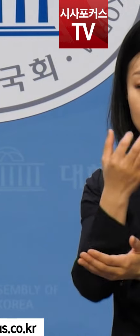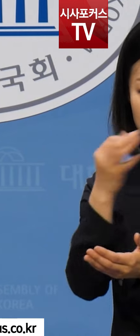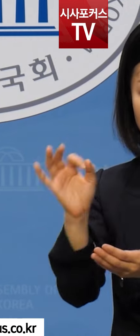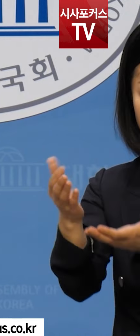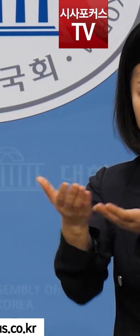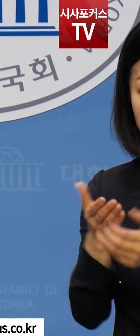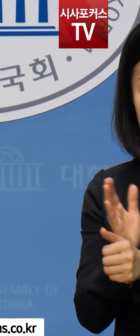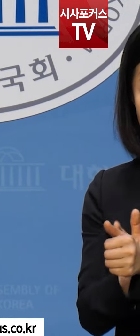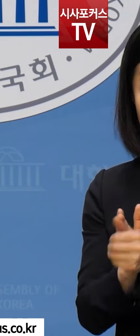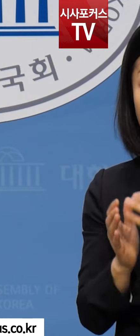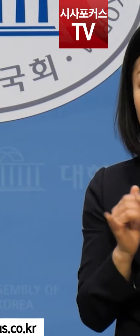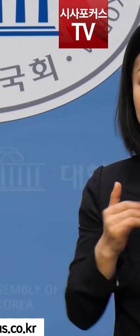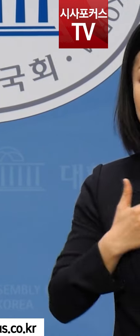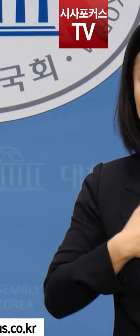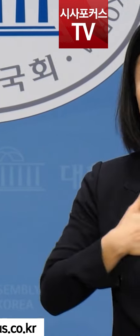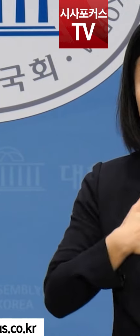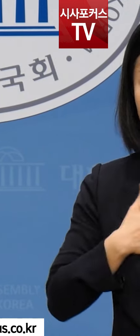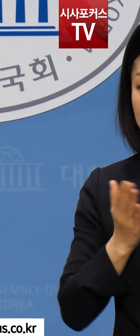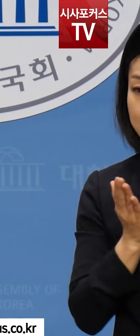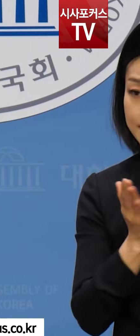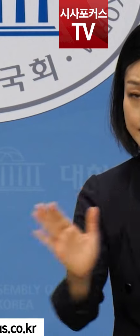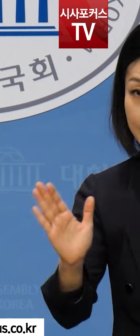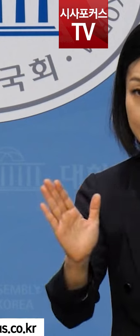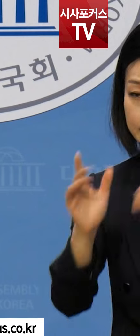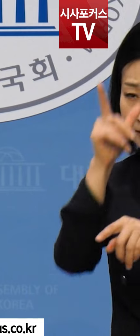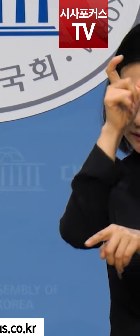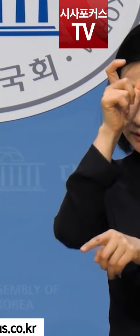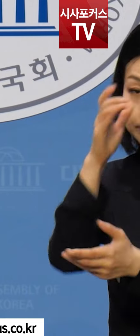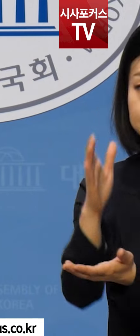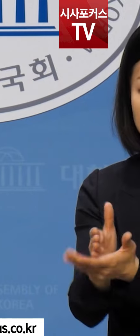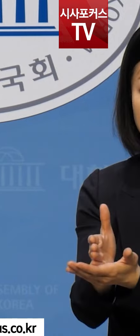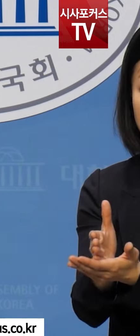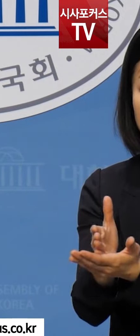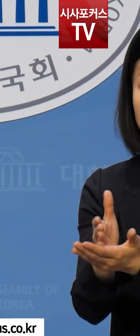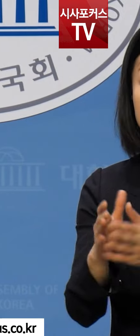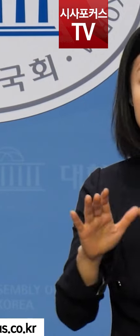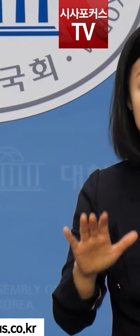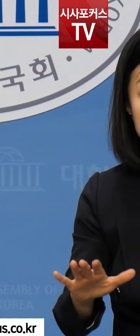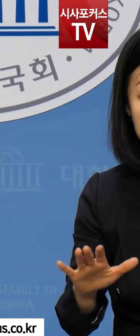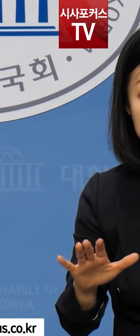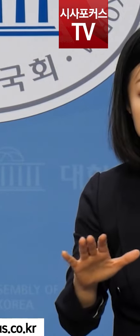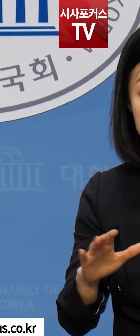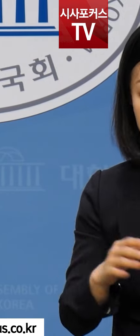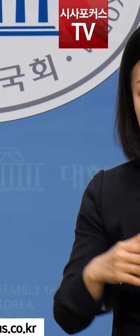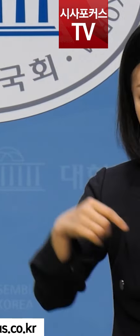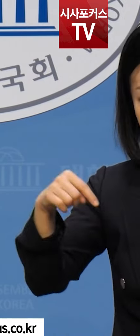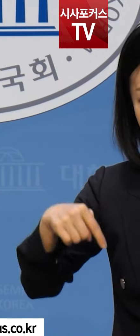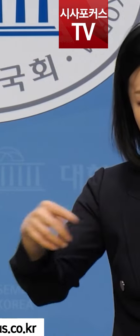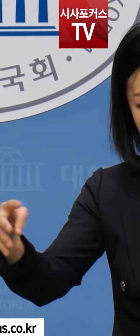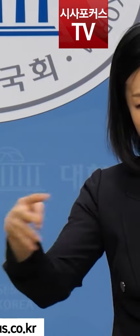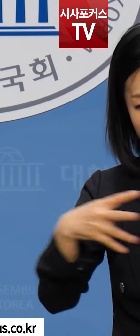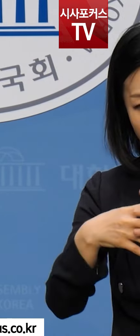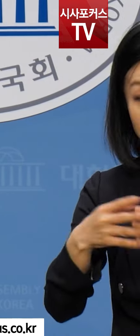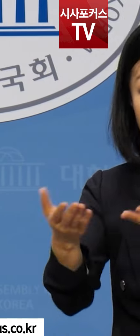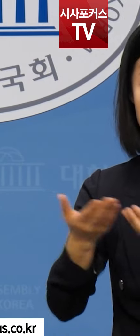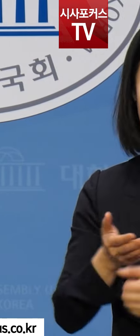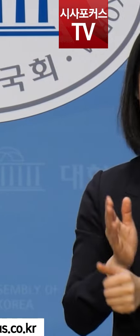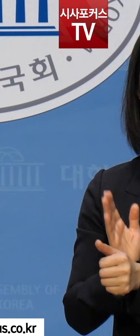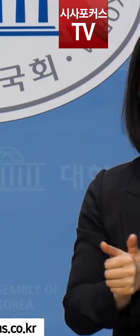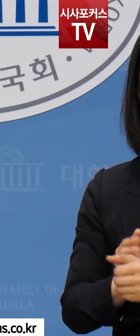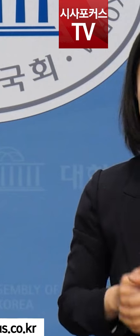수용해서 국민 정서에 반하는 과도한 주장을 접고 현실적인 타협안을 제시하여야